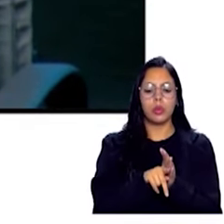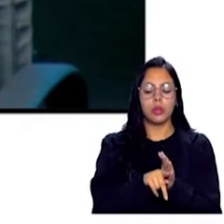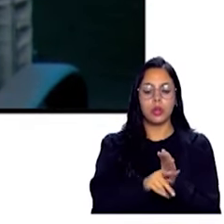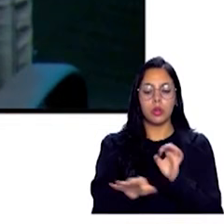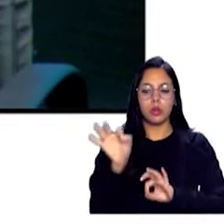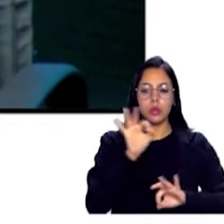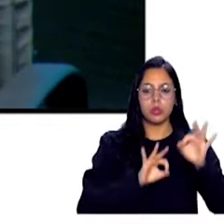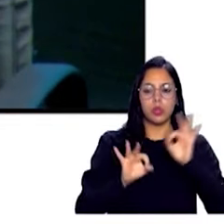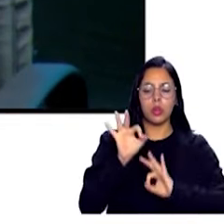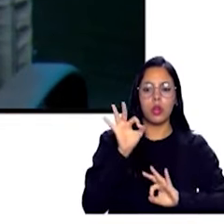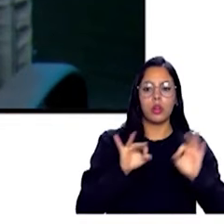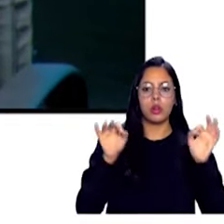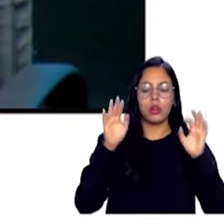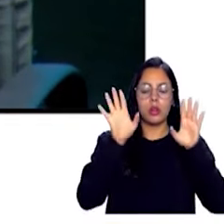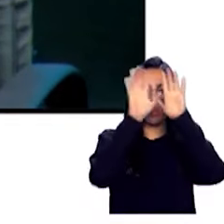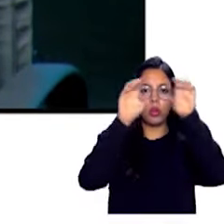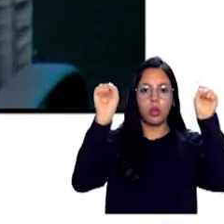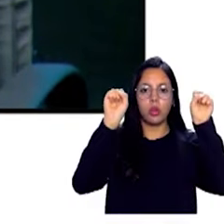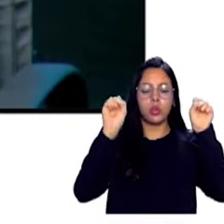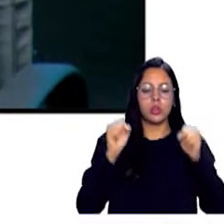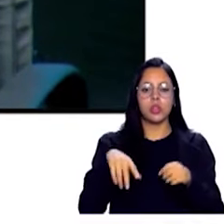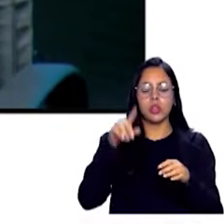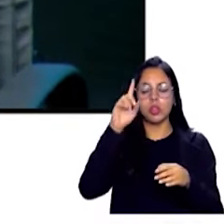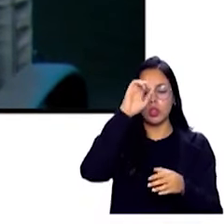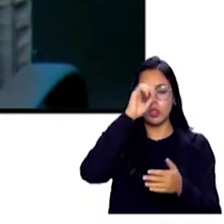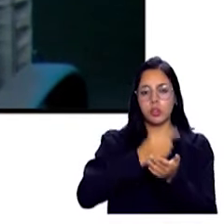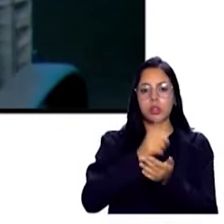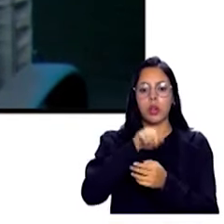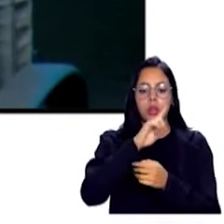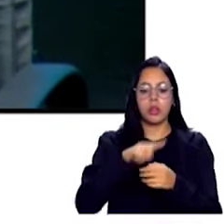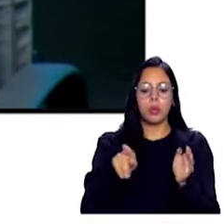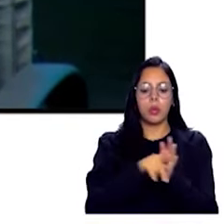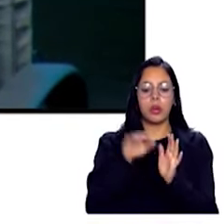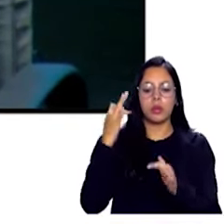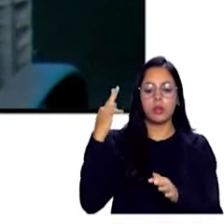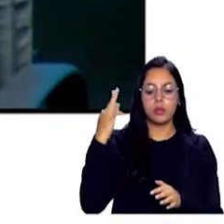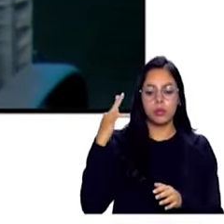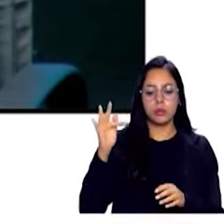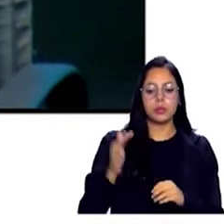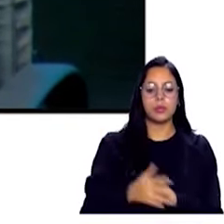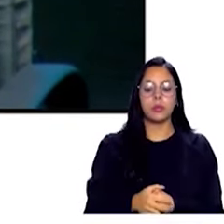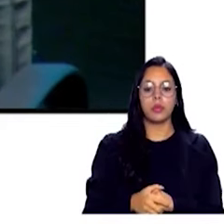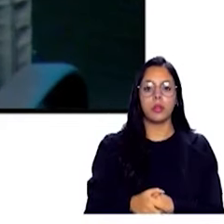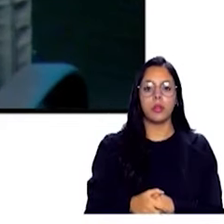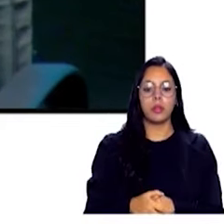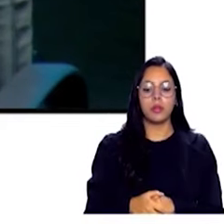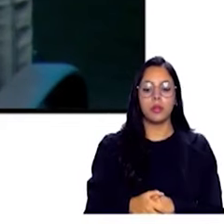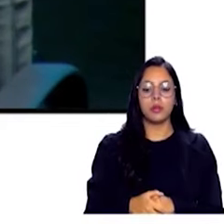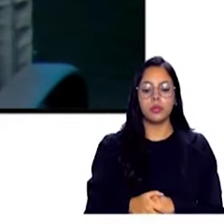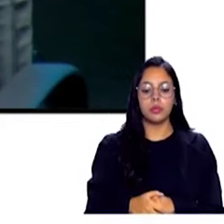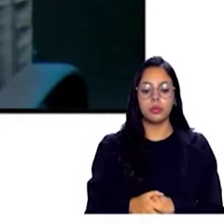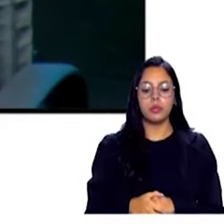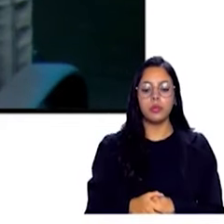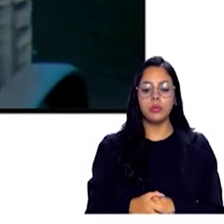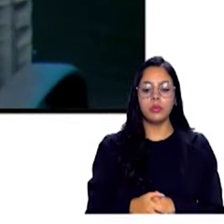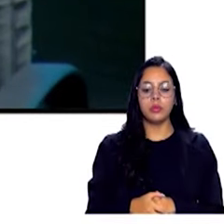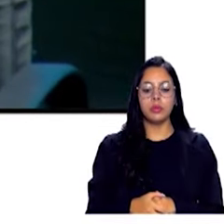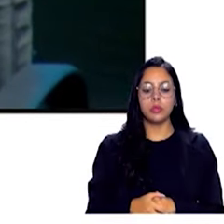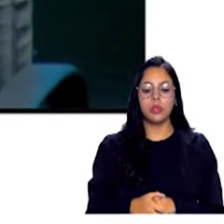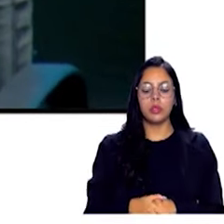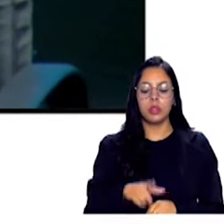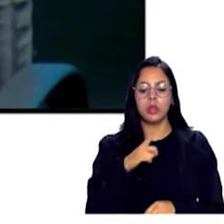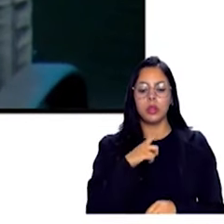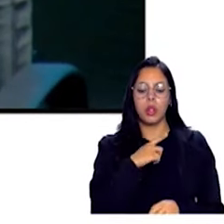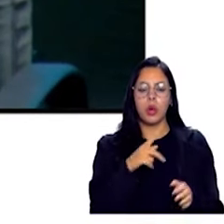qui je vous l'ai DIT tout à l'heure est traversé par un mouvement de réforme permanente ça a été DIT tout à